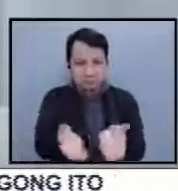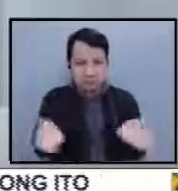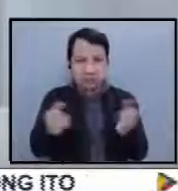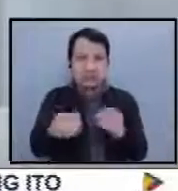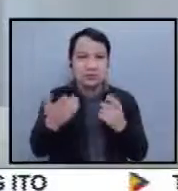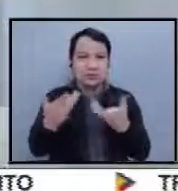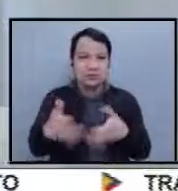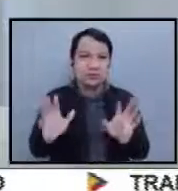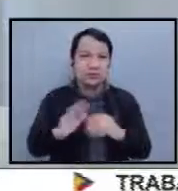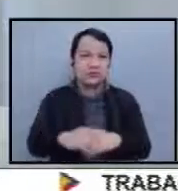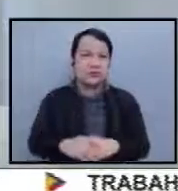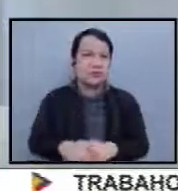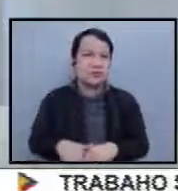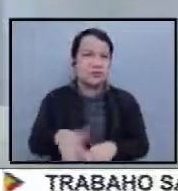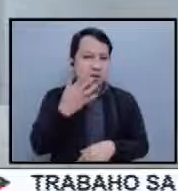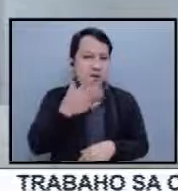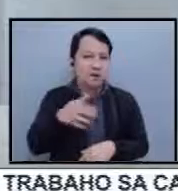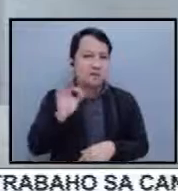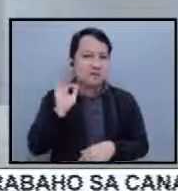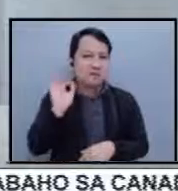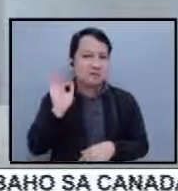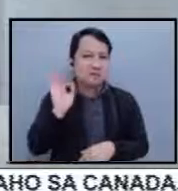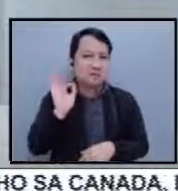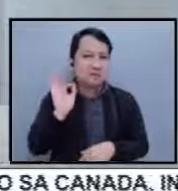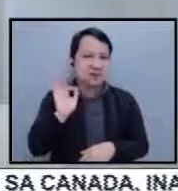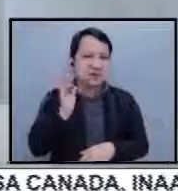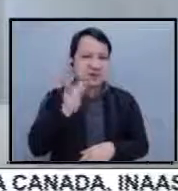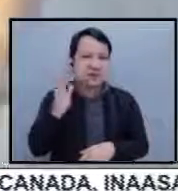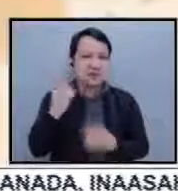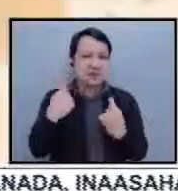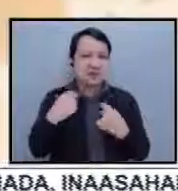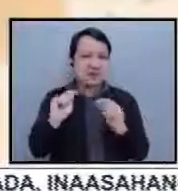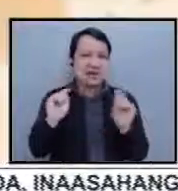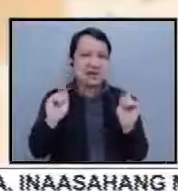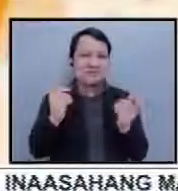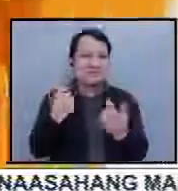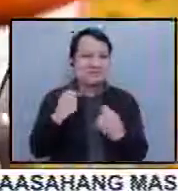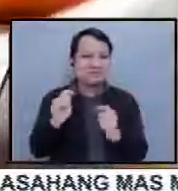this, it's my favorite part. It's tikiwa time!